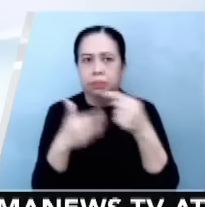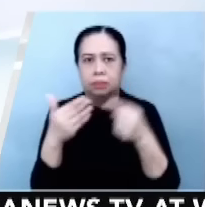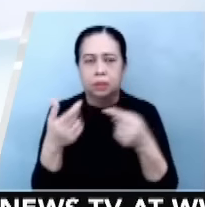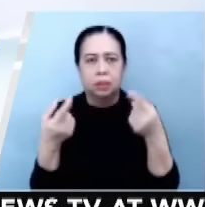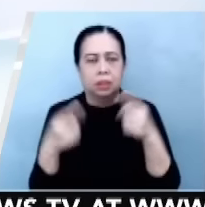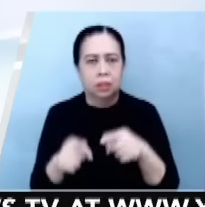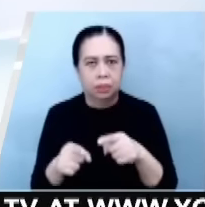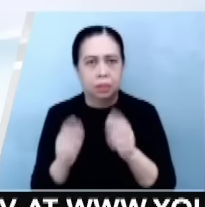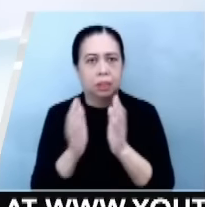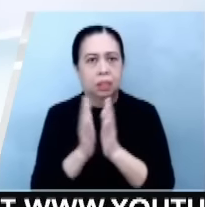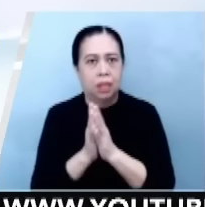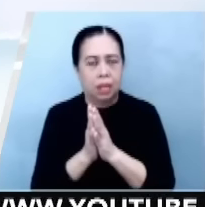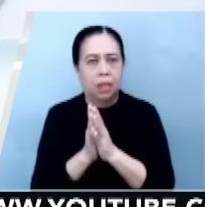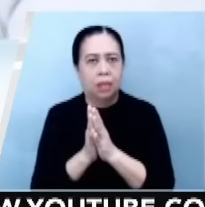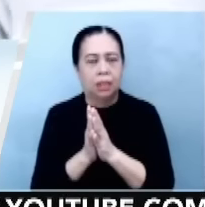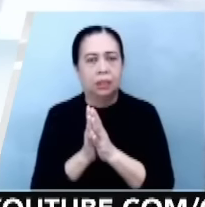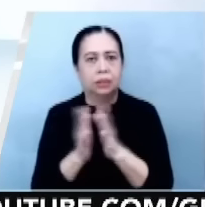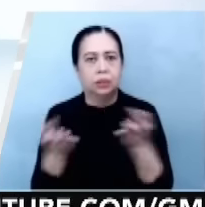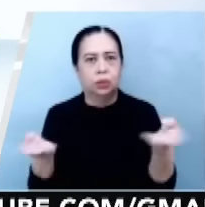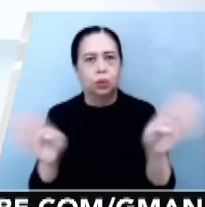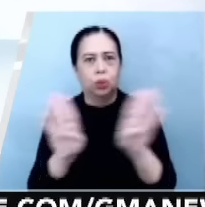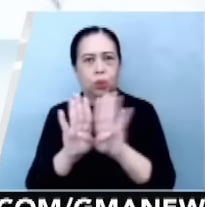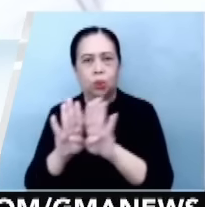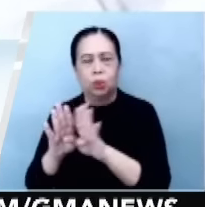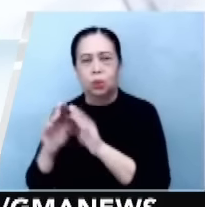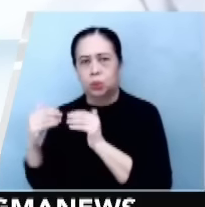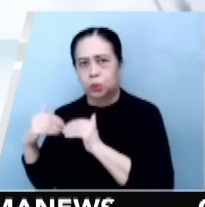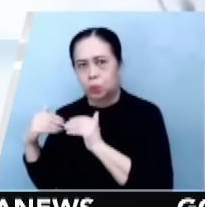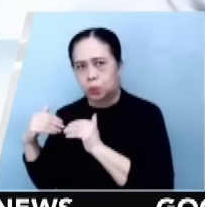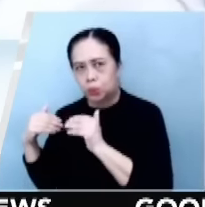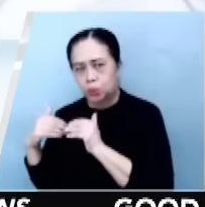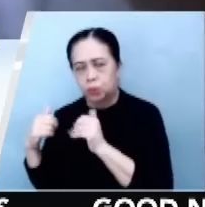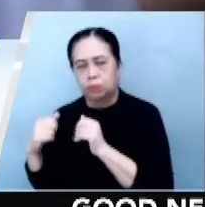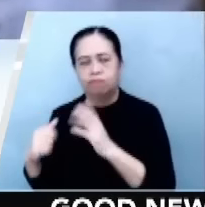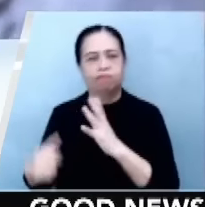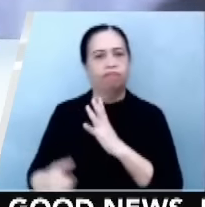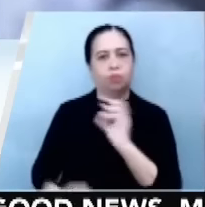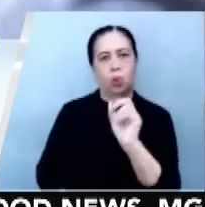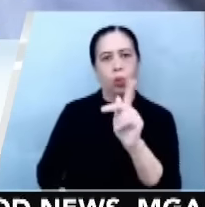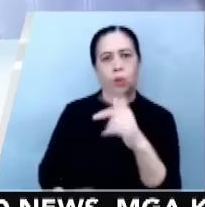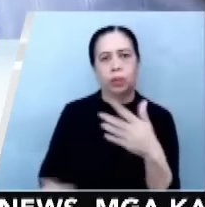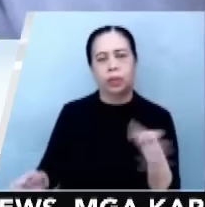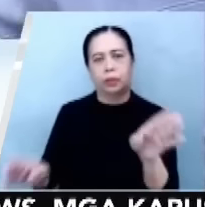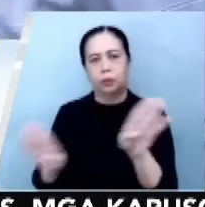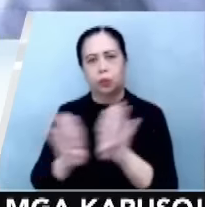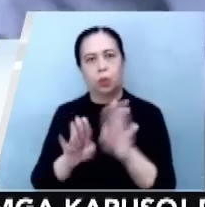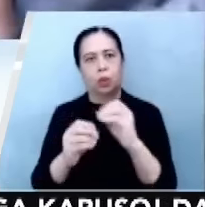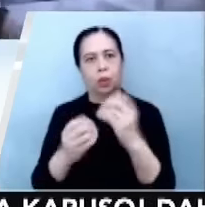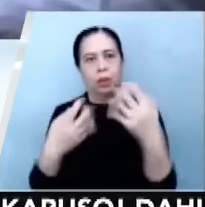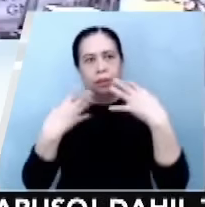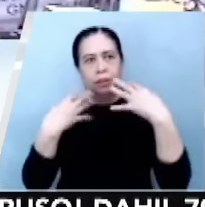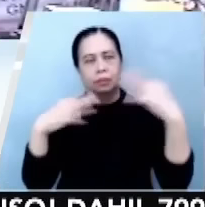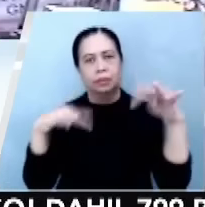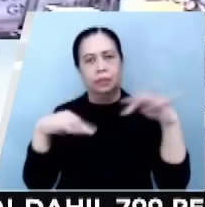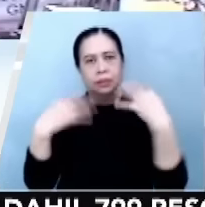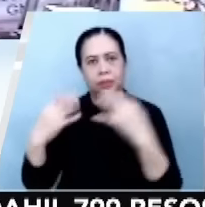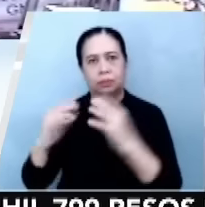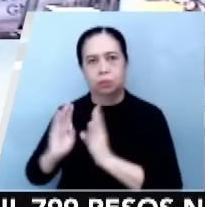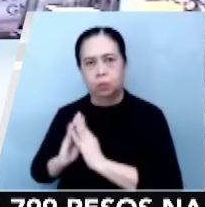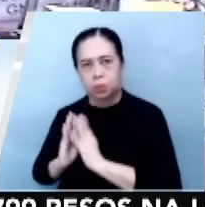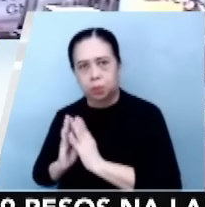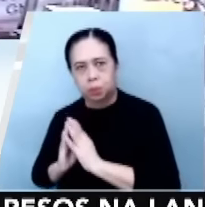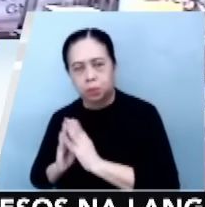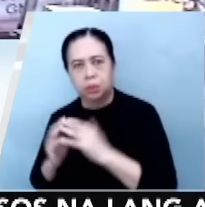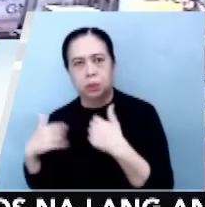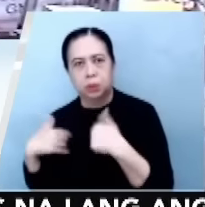ng executive session ang dalawang inireklamo na pinagbigyan naman ng komite. Matapos ang executive session, kung saan